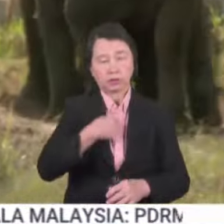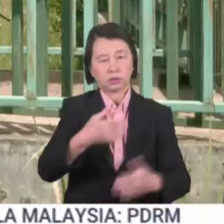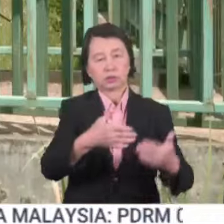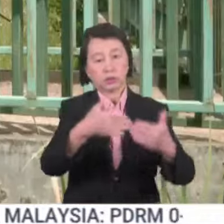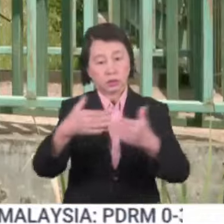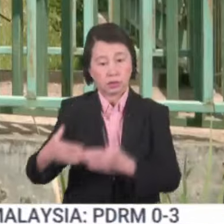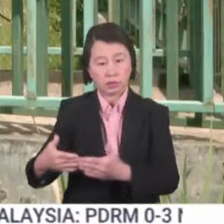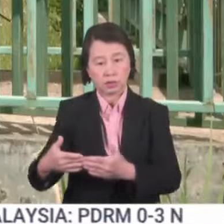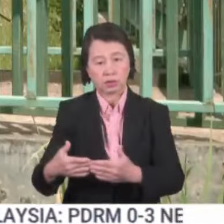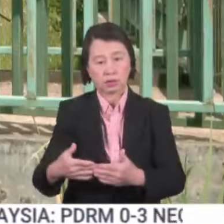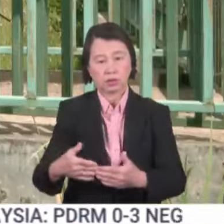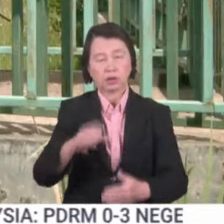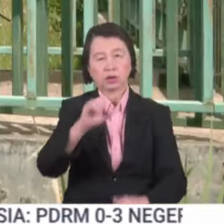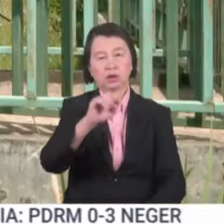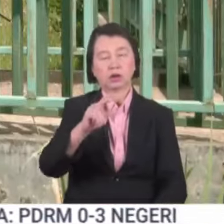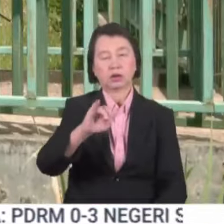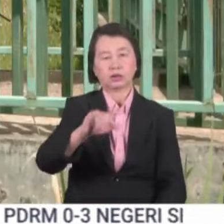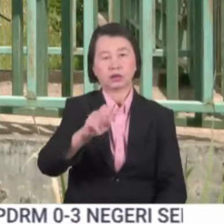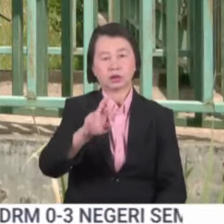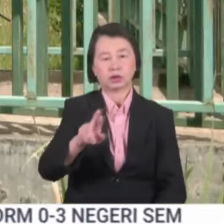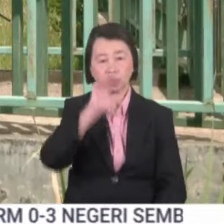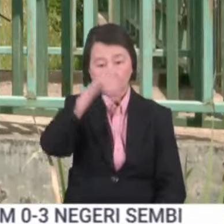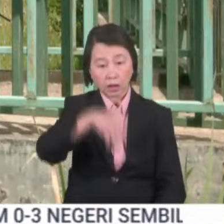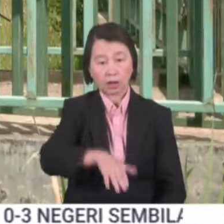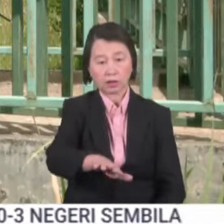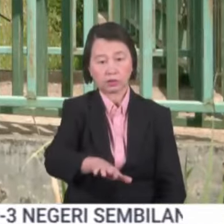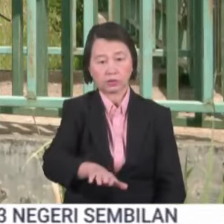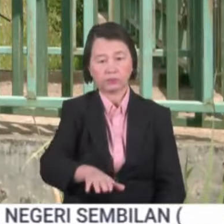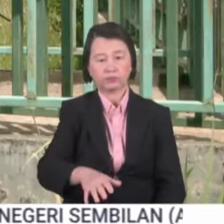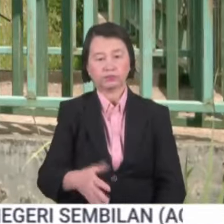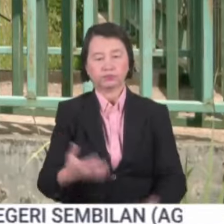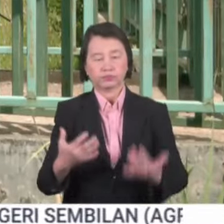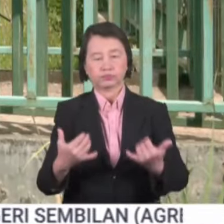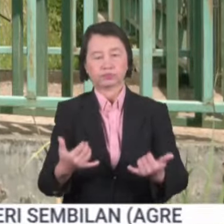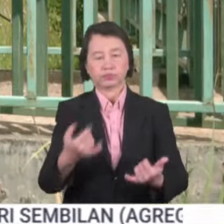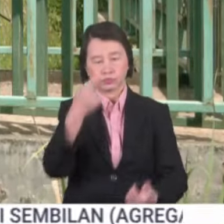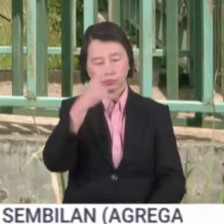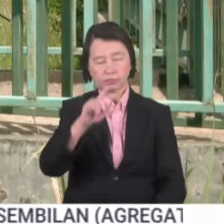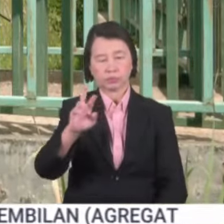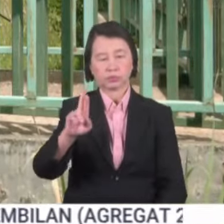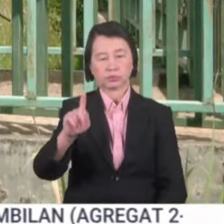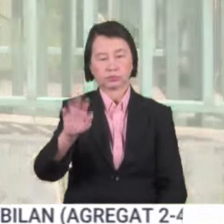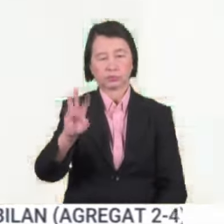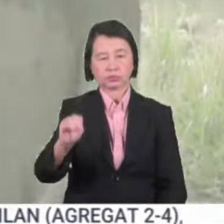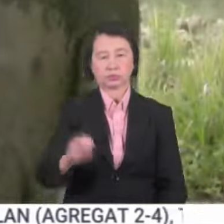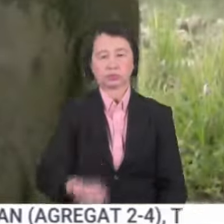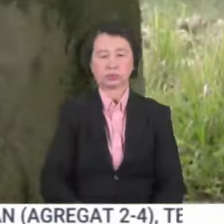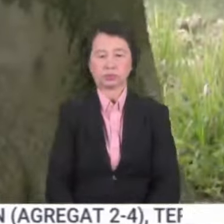lanjut Sanctuary Gajah Borneo. Nuridayu Dahlan, RTM.